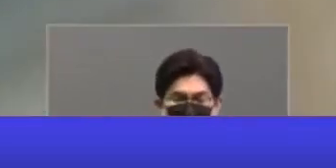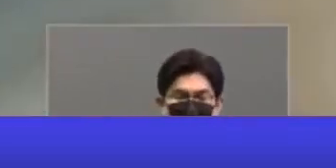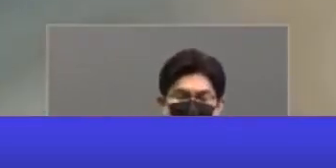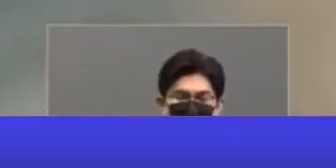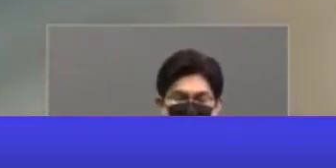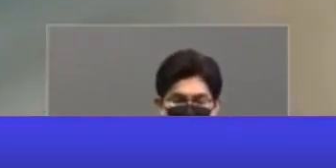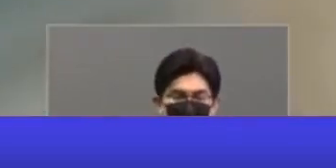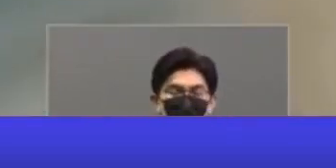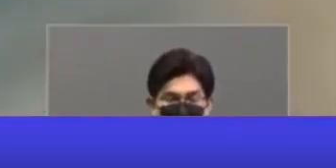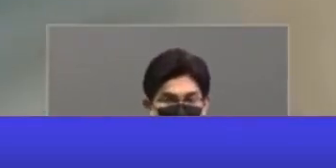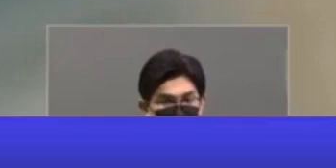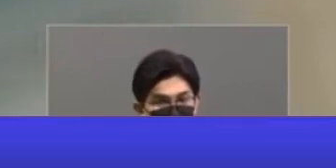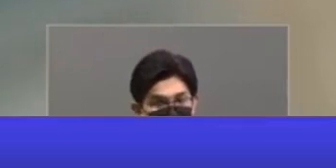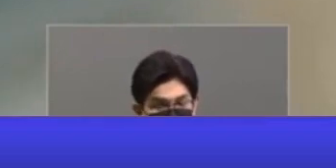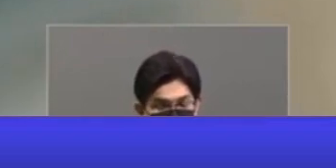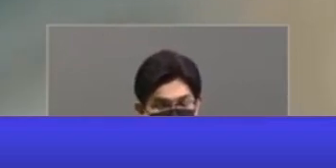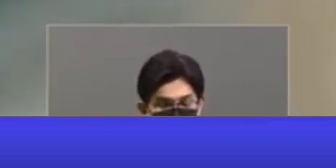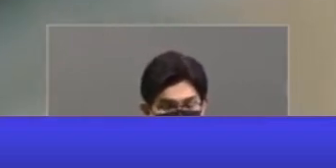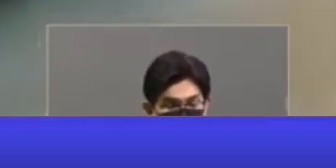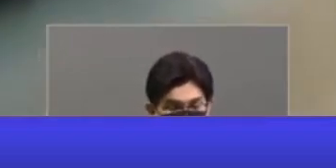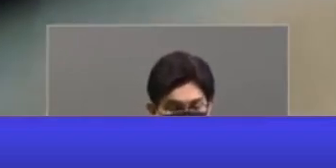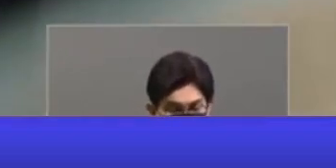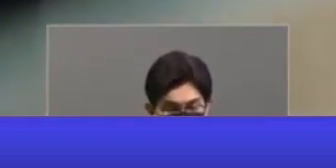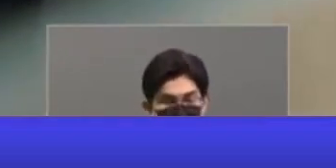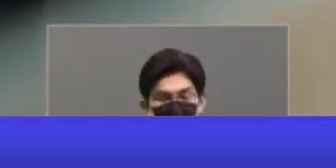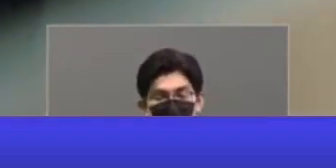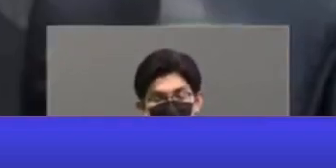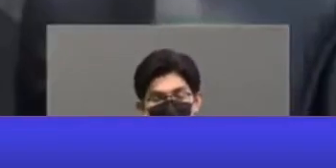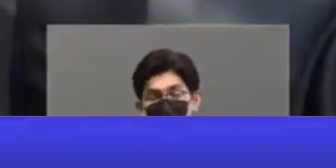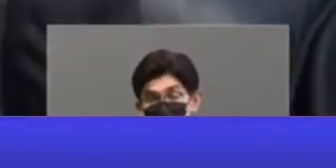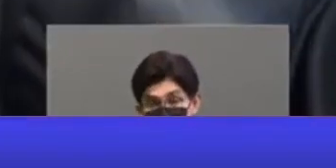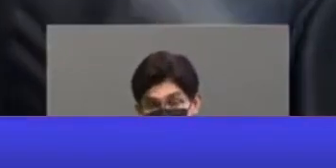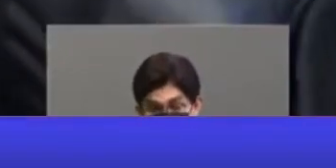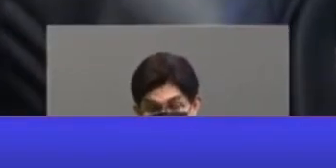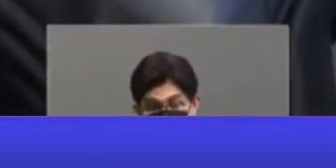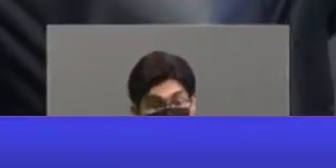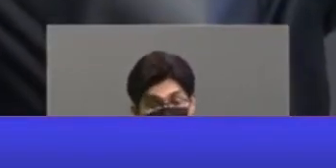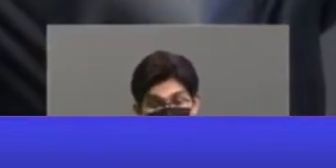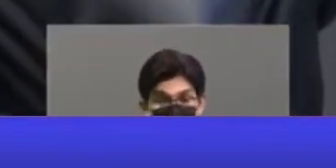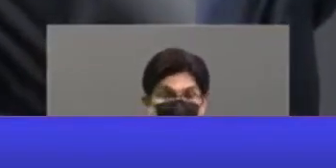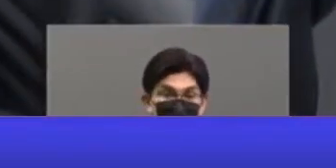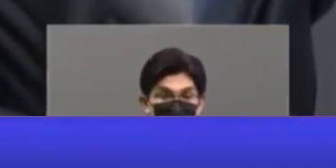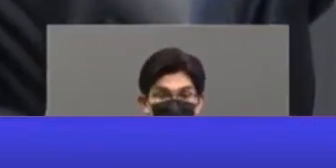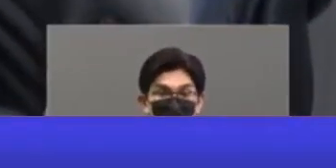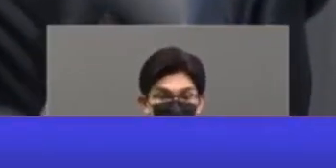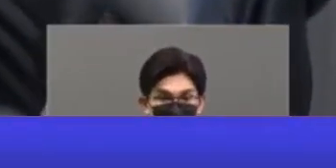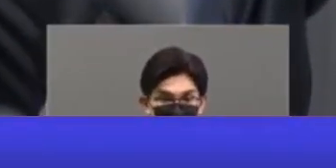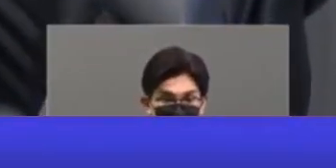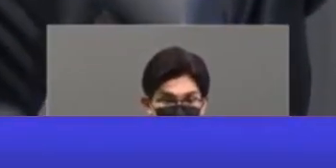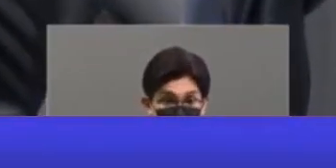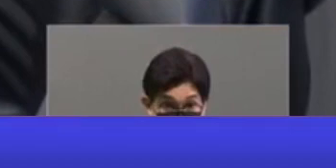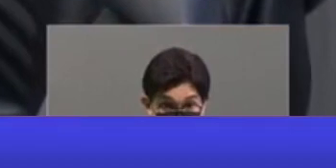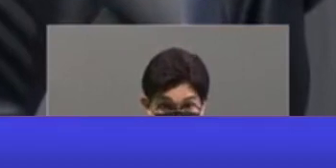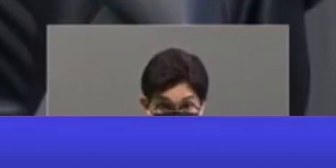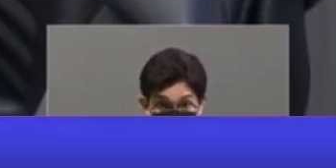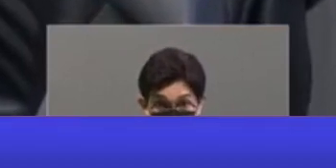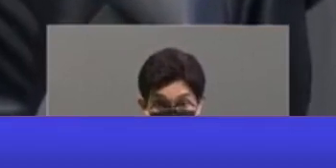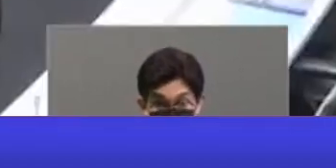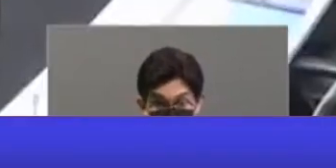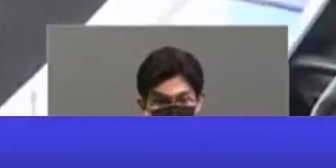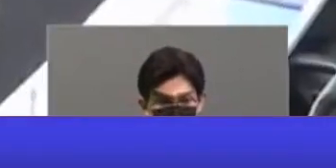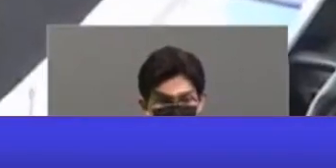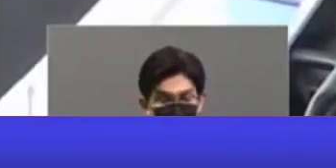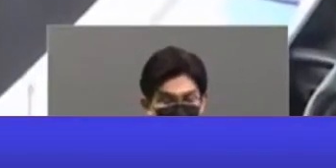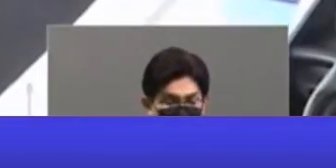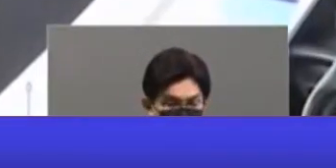ราชบัญญัติดังกล่าวมีผลบังคับใช้เมื่อพ้นกำหนด120วันนับแต่วันประกาศในพระราชกิจจานุสาเมื่อวันที่